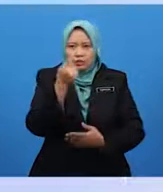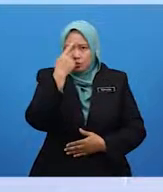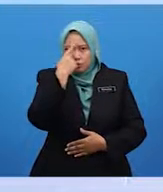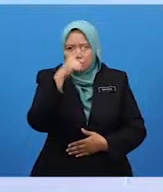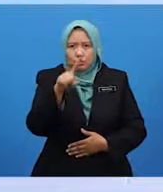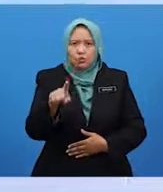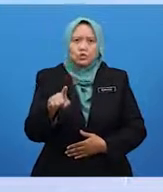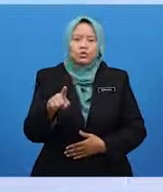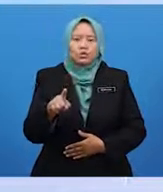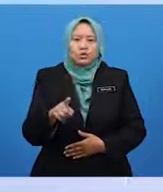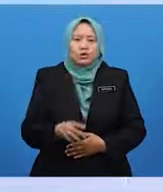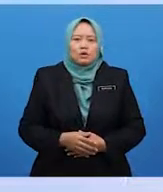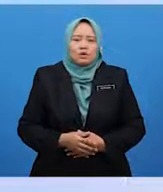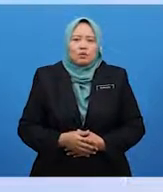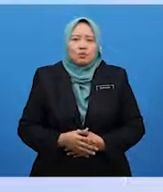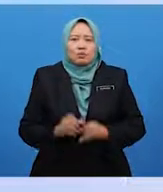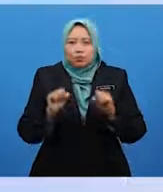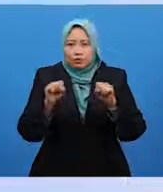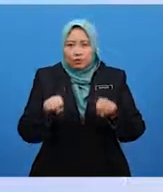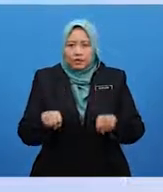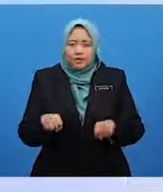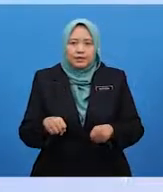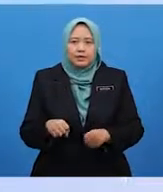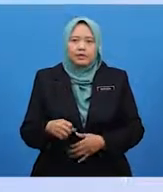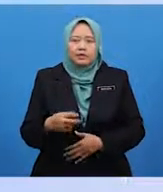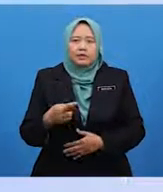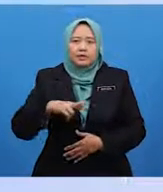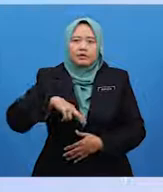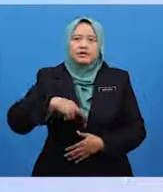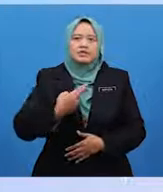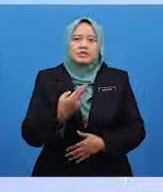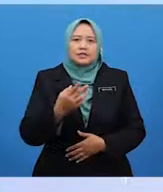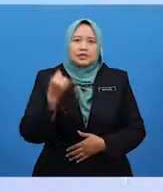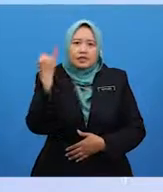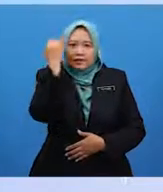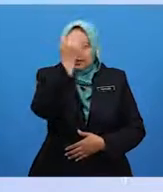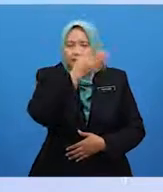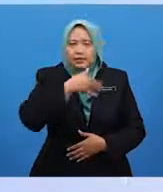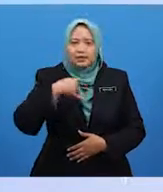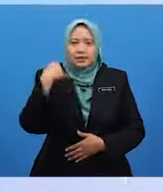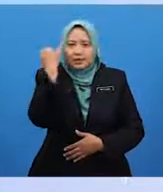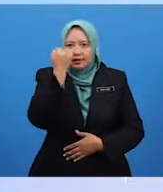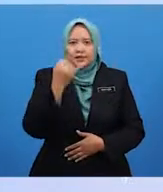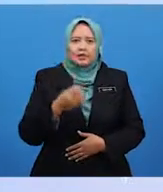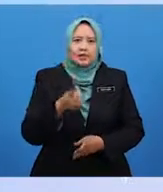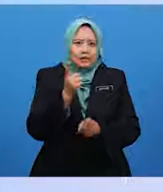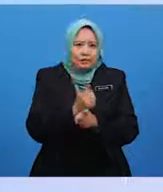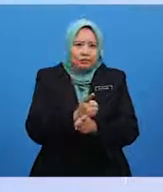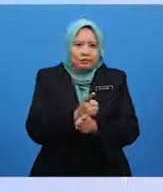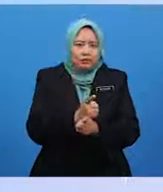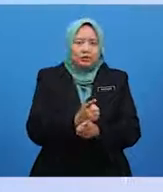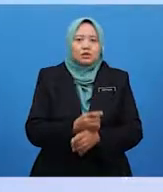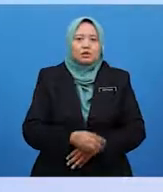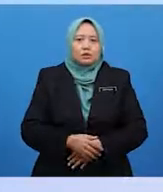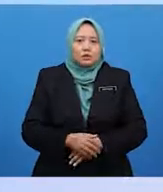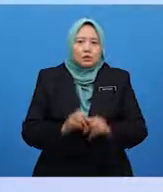bertujuan agar dia berupaya menikmati keindahannya sebenar melalui kebolehan intelektual. Panca indera